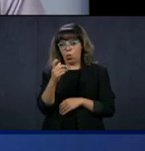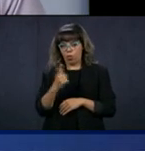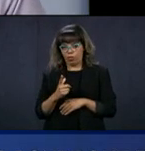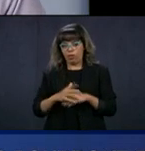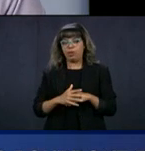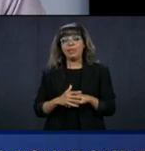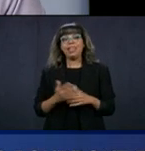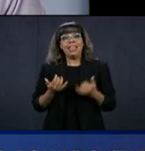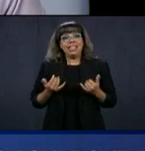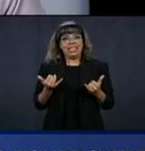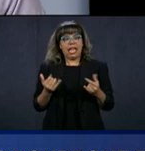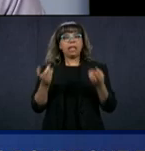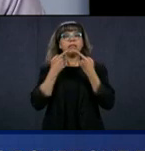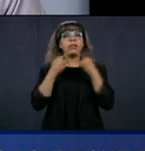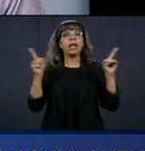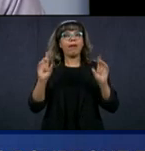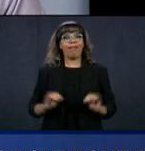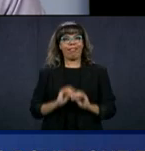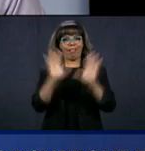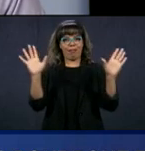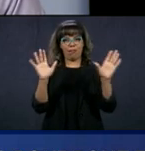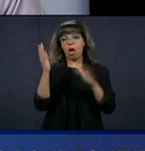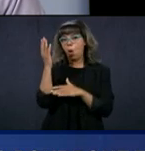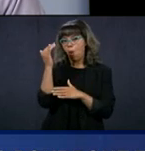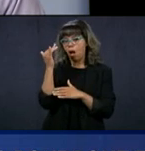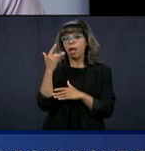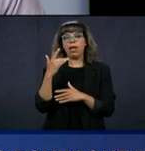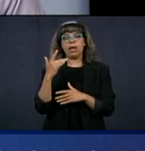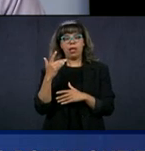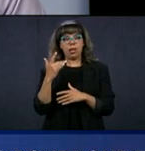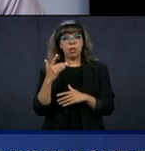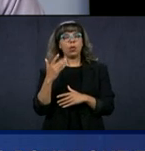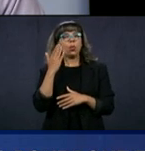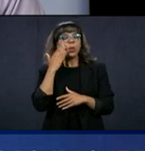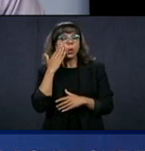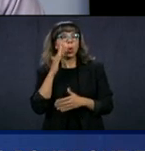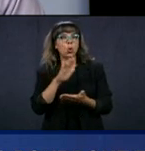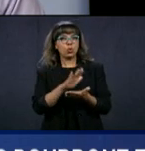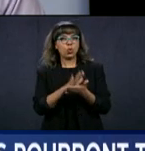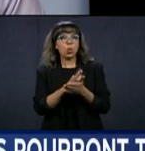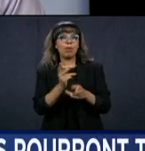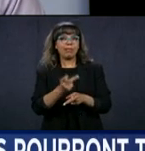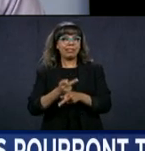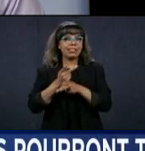Voilà pourquoi on voulait faire cette clarification aujourd'hui, parce que nous comprenons qu'il y a